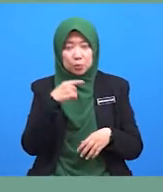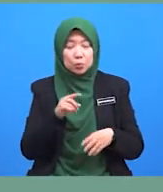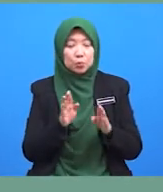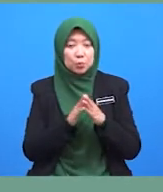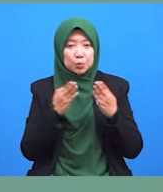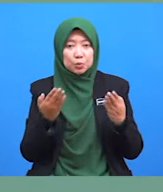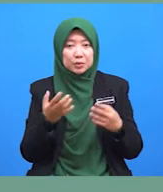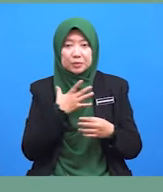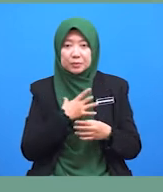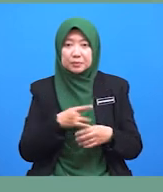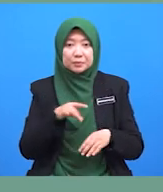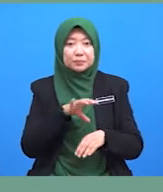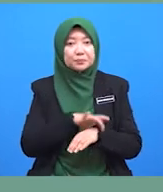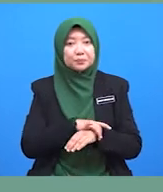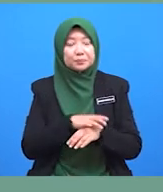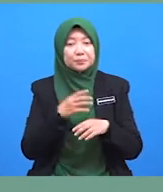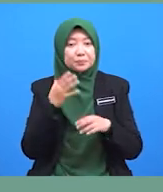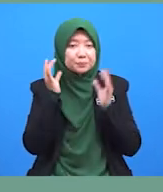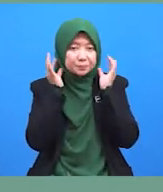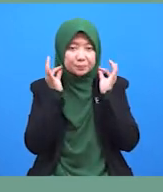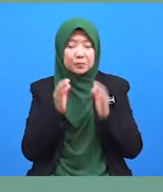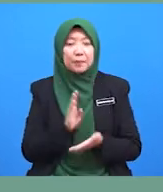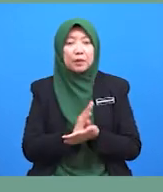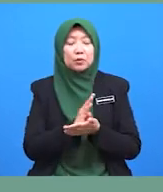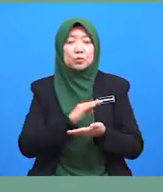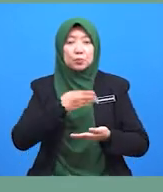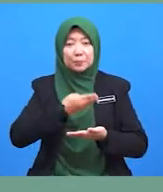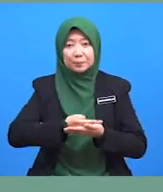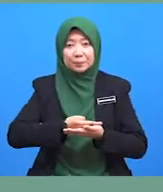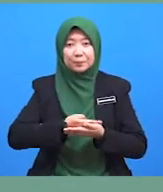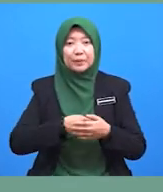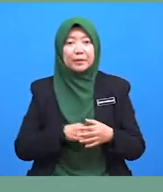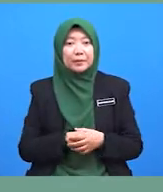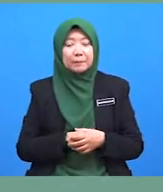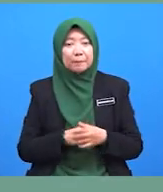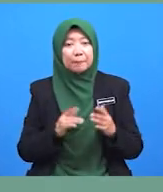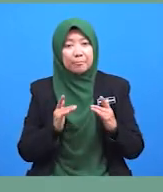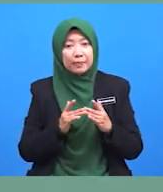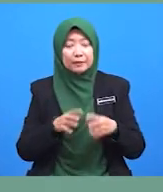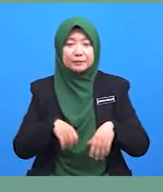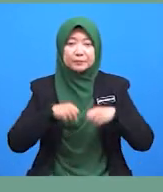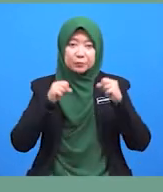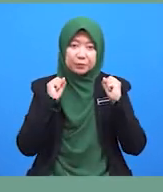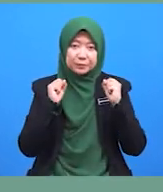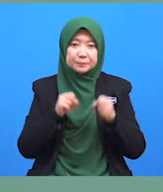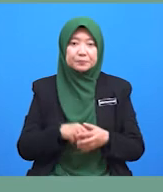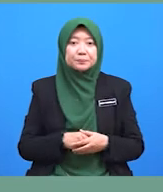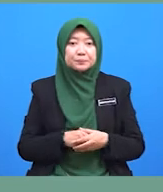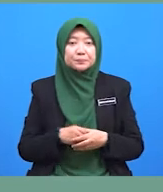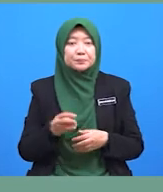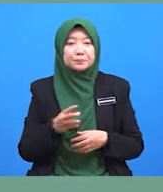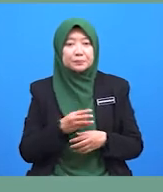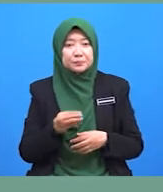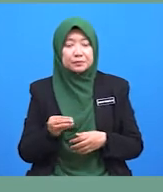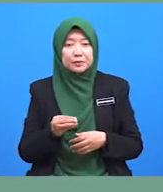untuk menanggalkan aksesori, membantu pelanggan untuk baring di atas katil, selimutkan pelanggan